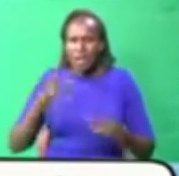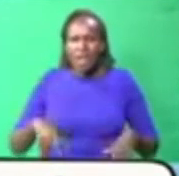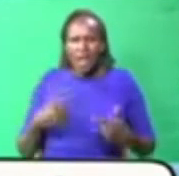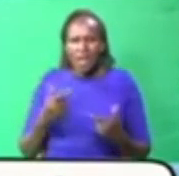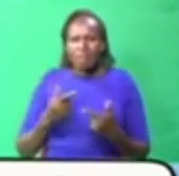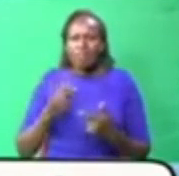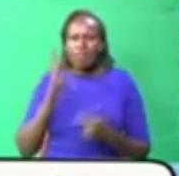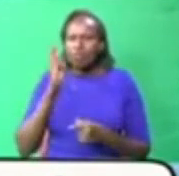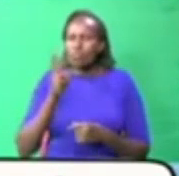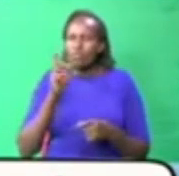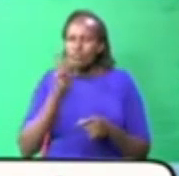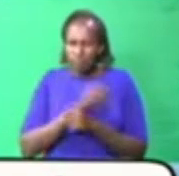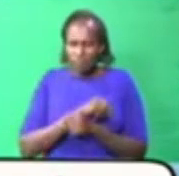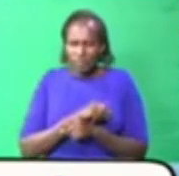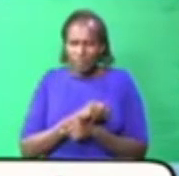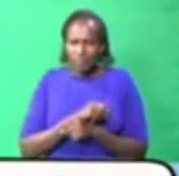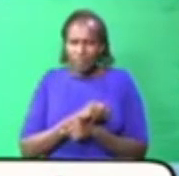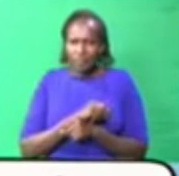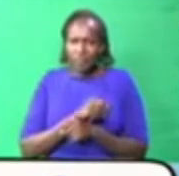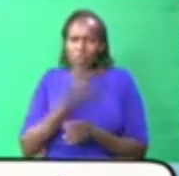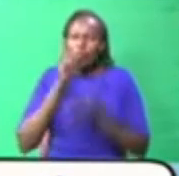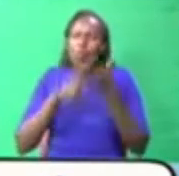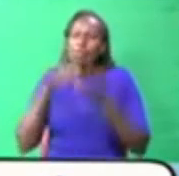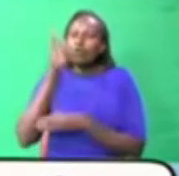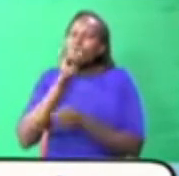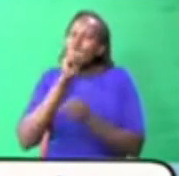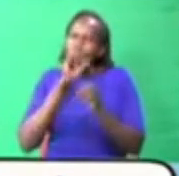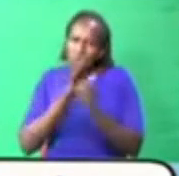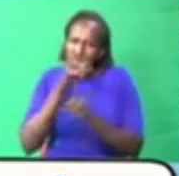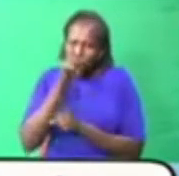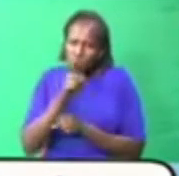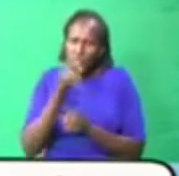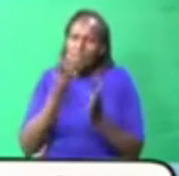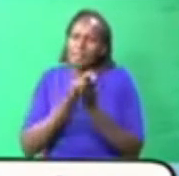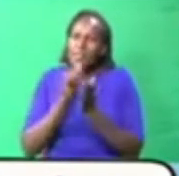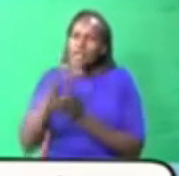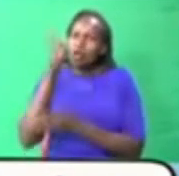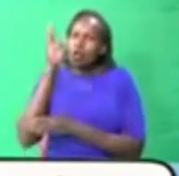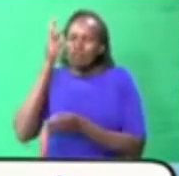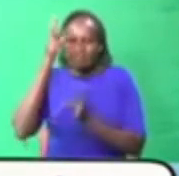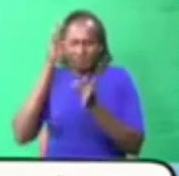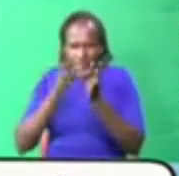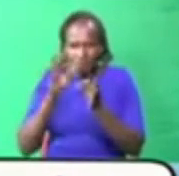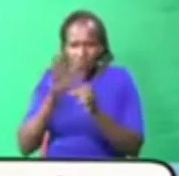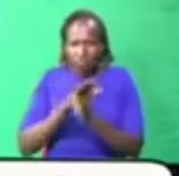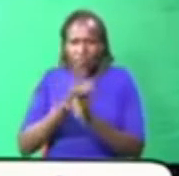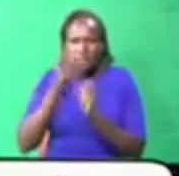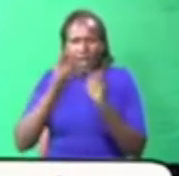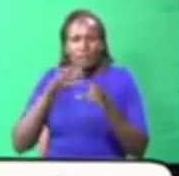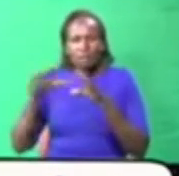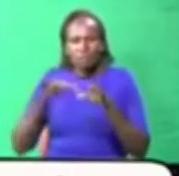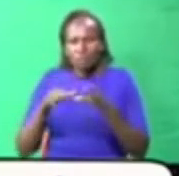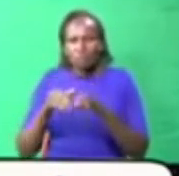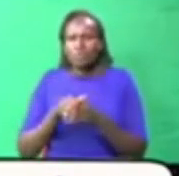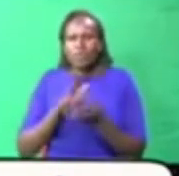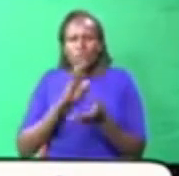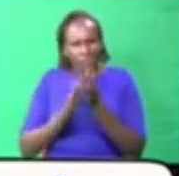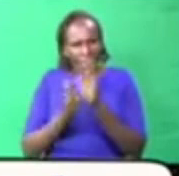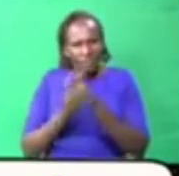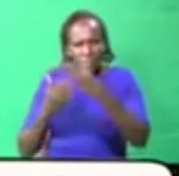Yesu Kristo. Kile ameahidi ni ya kwamba yeye ni mwaminifu, ataweza kutenda hili jambo bila